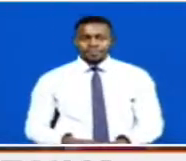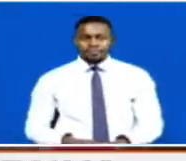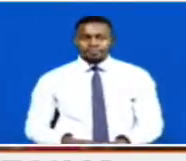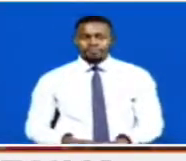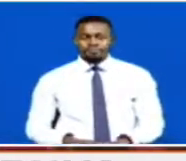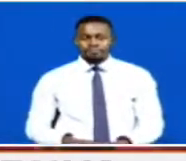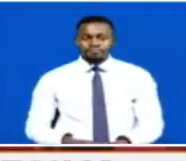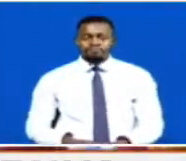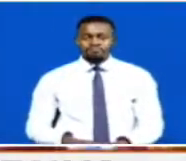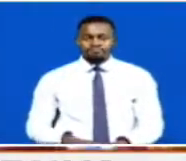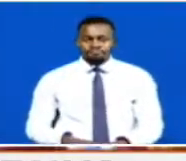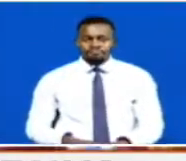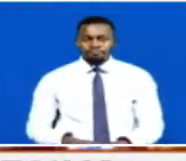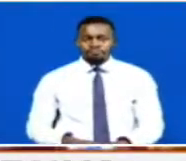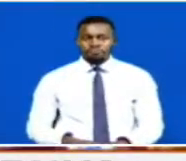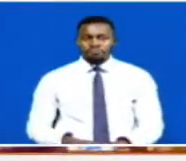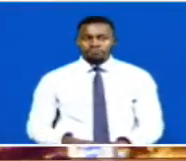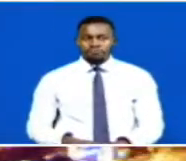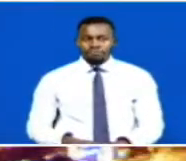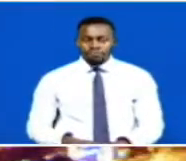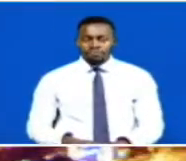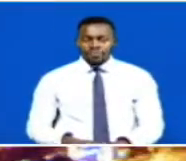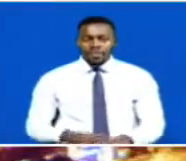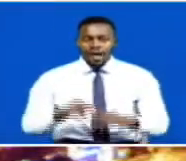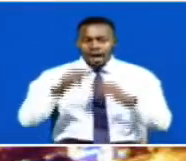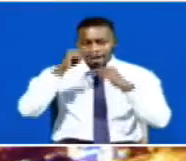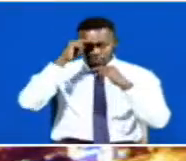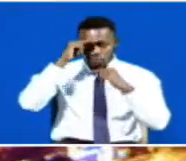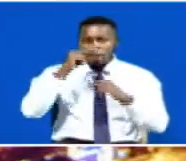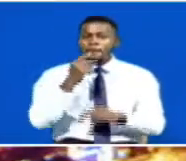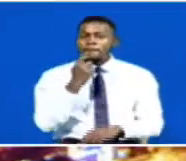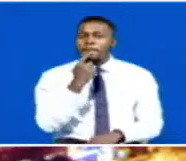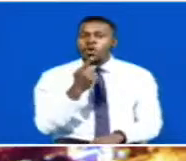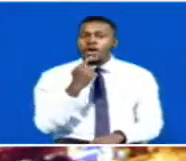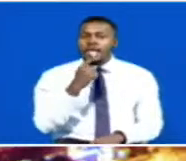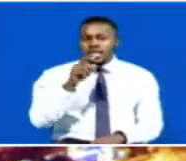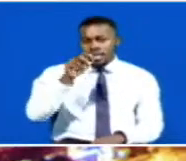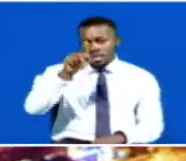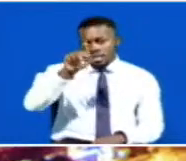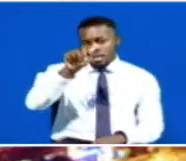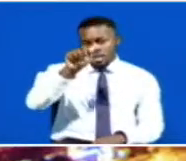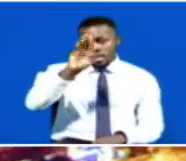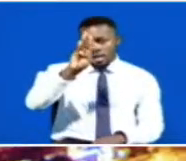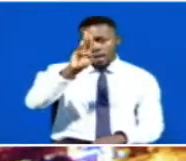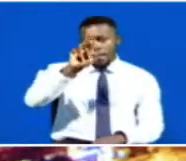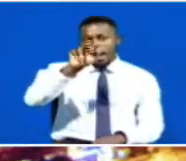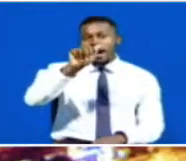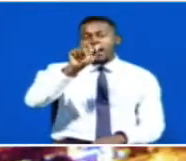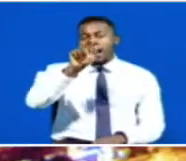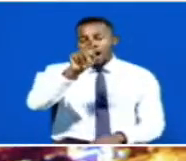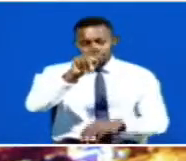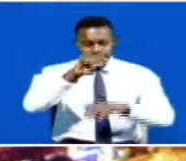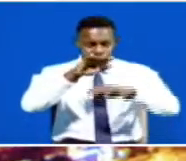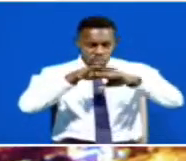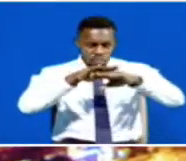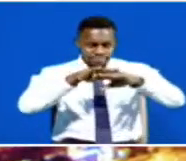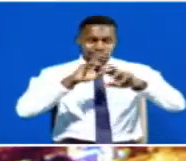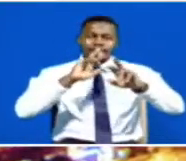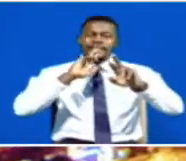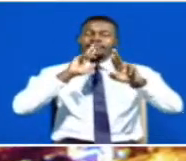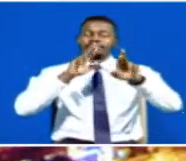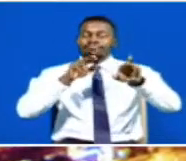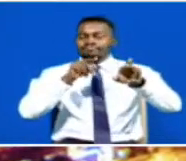tenuous. Shule ya Upili ya Moi Kabarak ni miongoni mwa shule bora nchini kulingana na matokeo ya mtihani wa